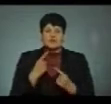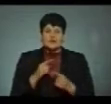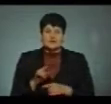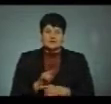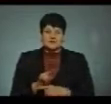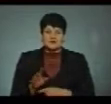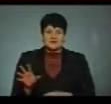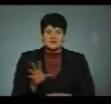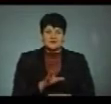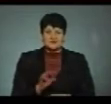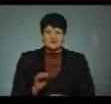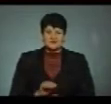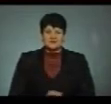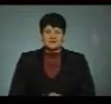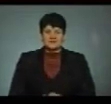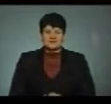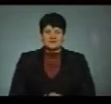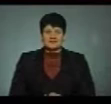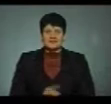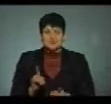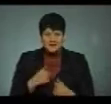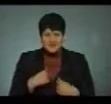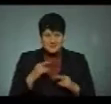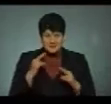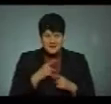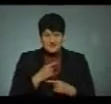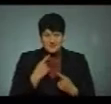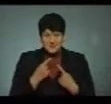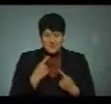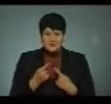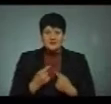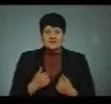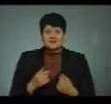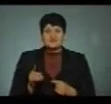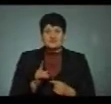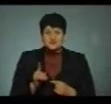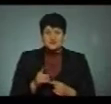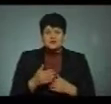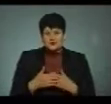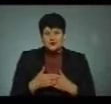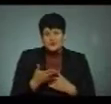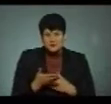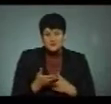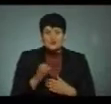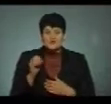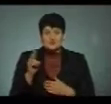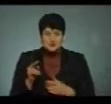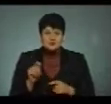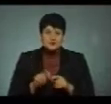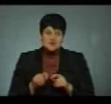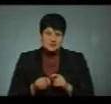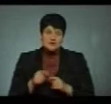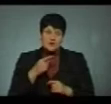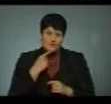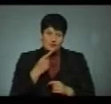всім? Що, я неправильно говорю? Ну, дивіться, щойно соцдослідження